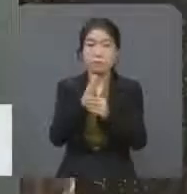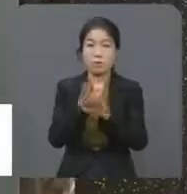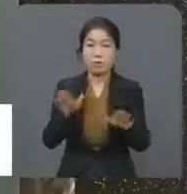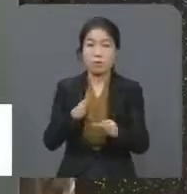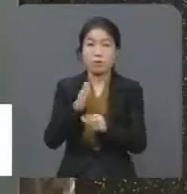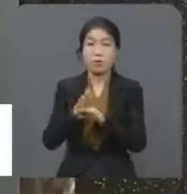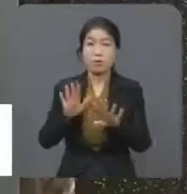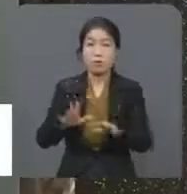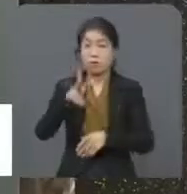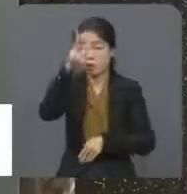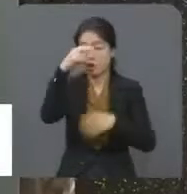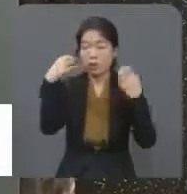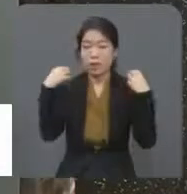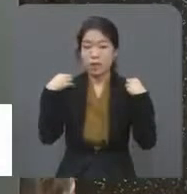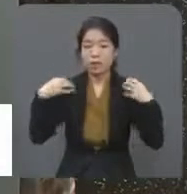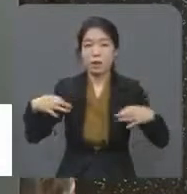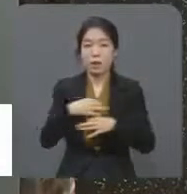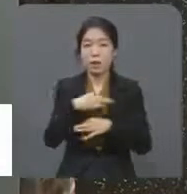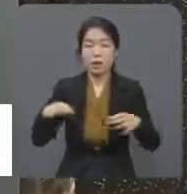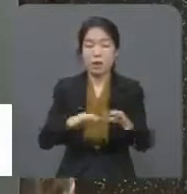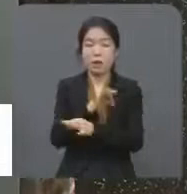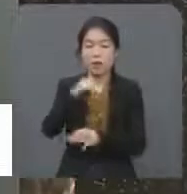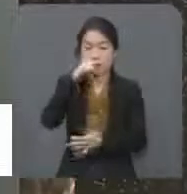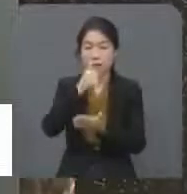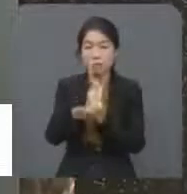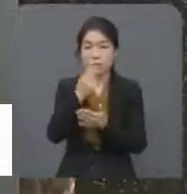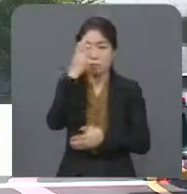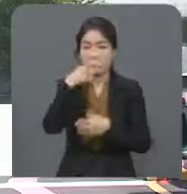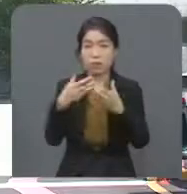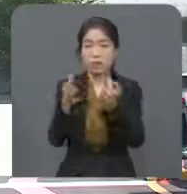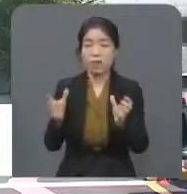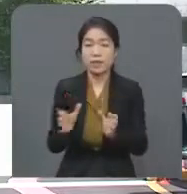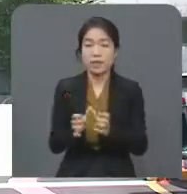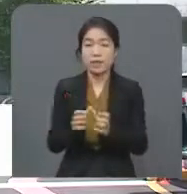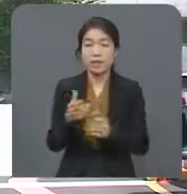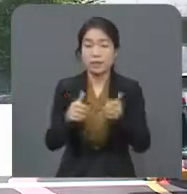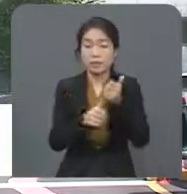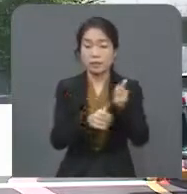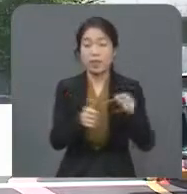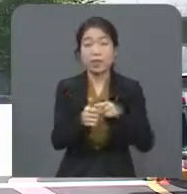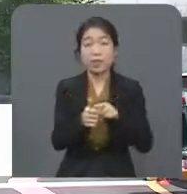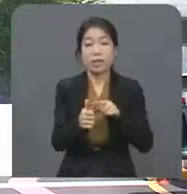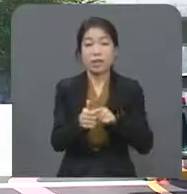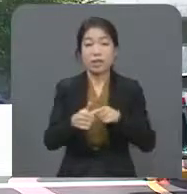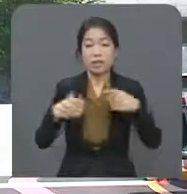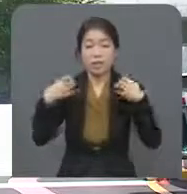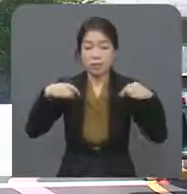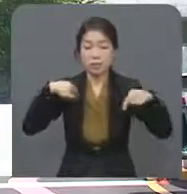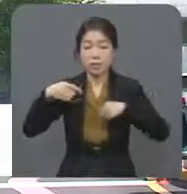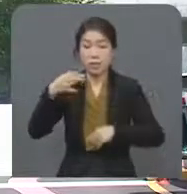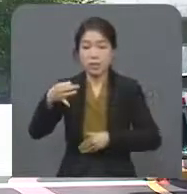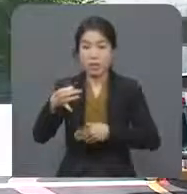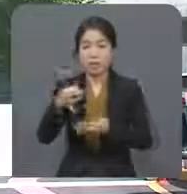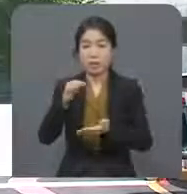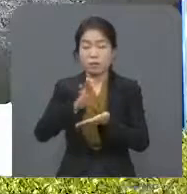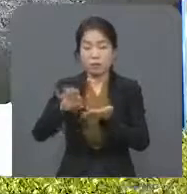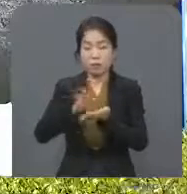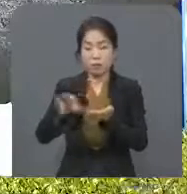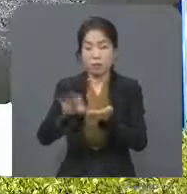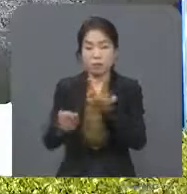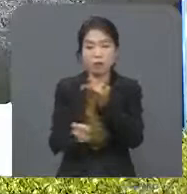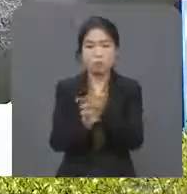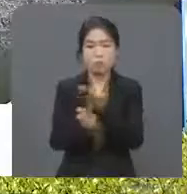가운데 광주경찰청 반부패 경제범죄수사대는 전 보좌관 A씨를 정치자금법 위반 혐의로 추가